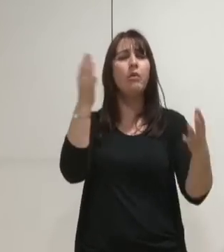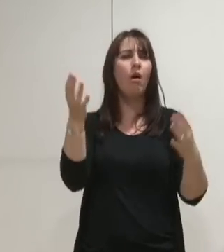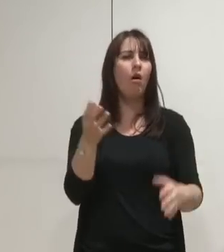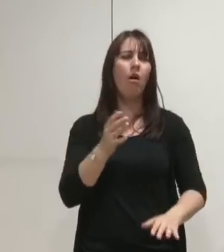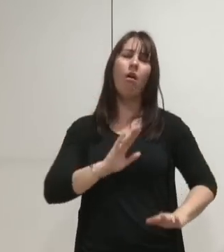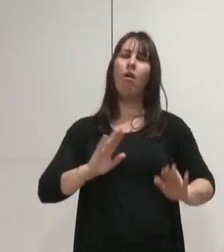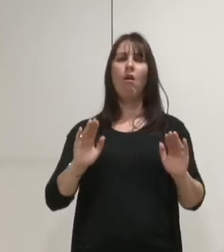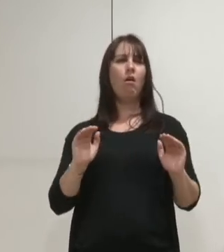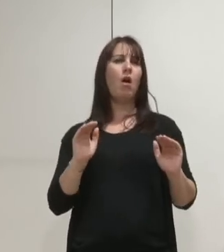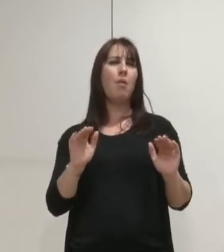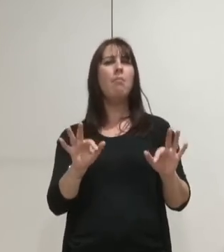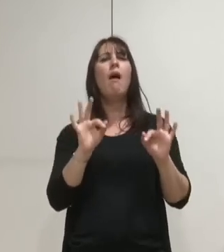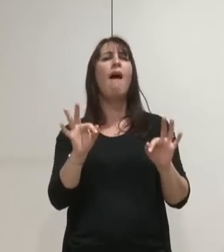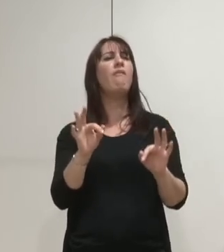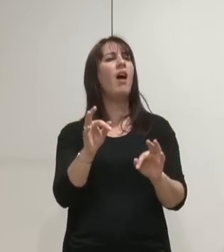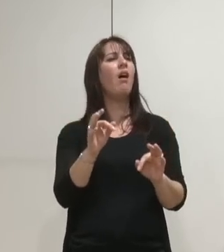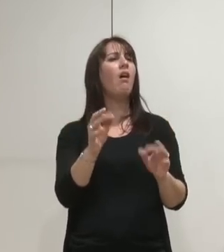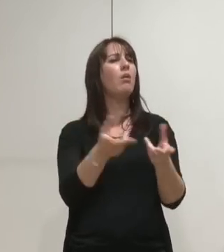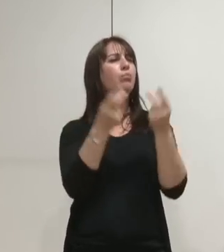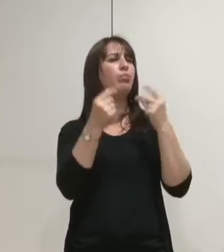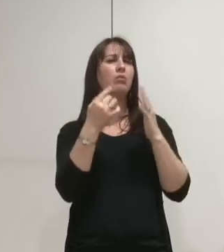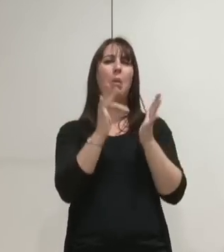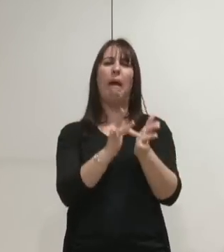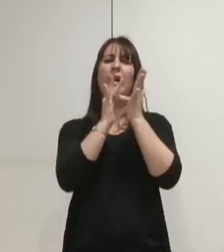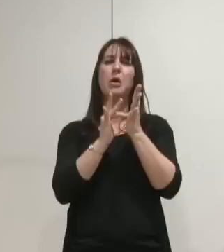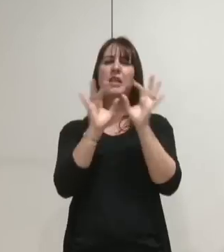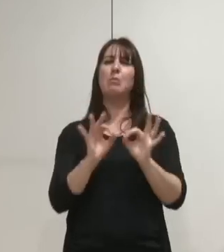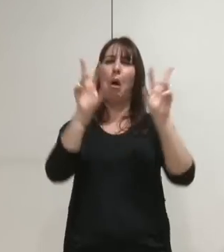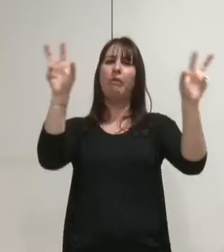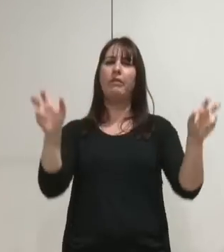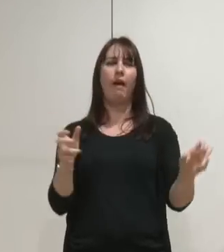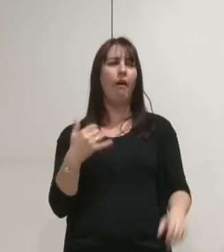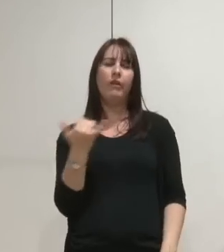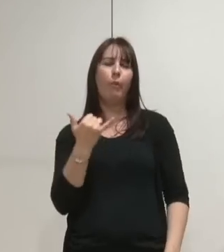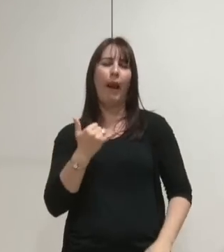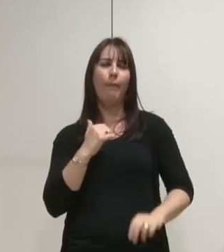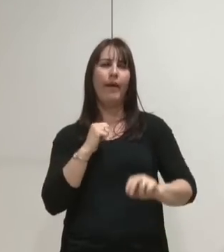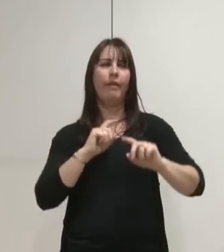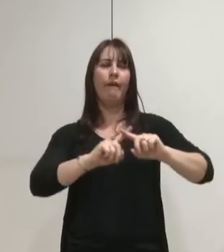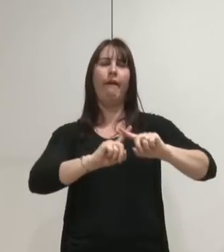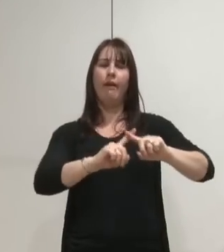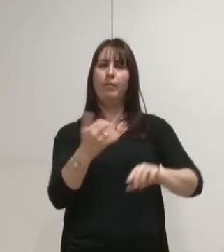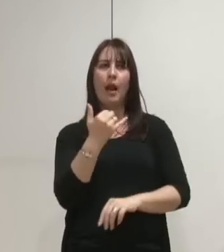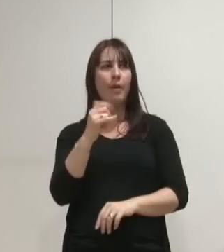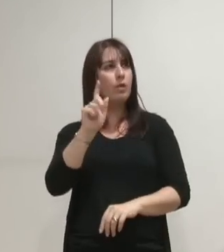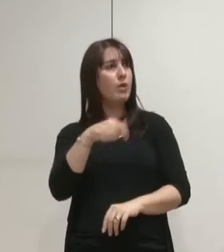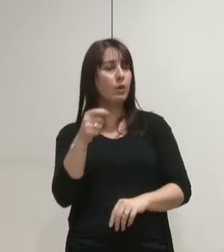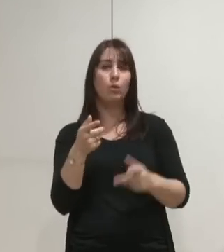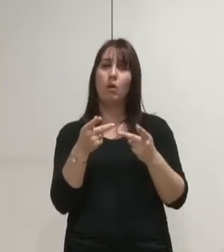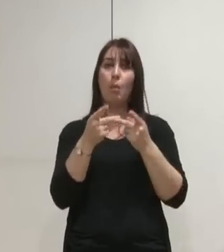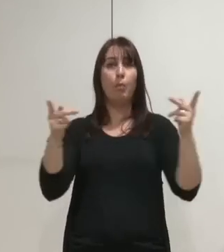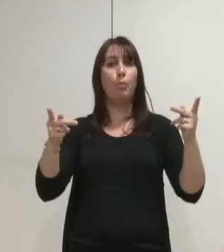l'aspect de ce clientélisme ordinaire même si je crois que l'action publique de façon générale doit toujours se poser cette